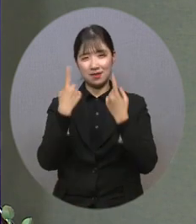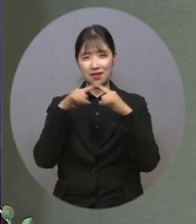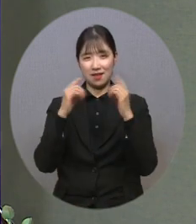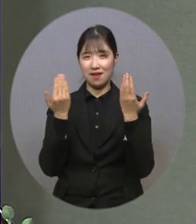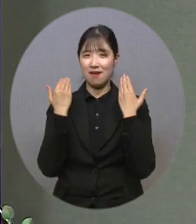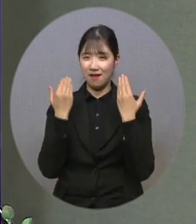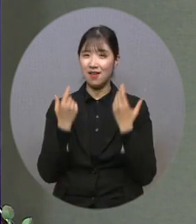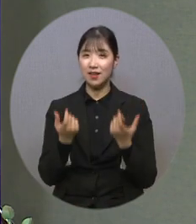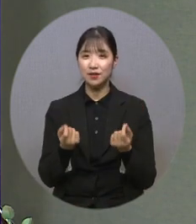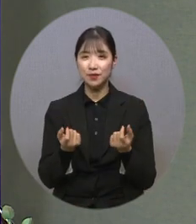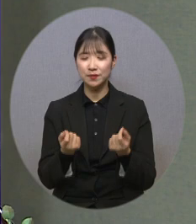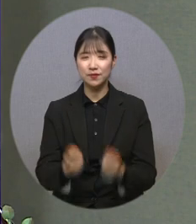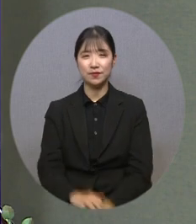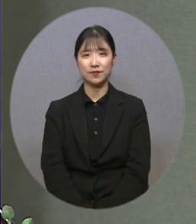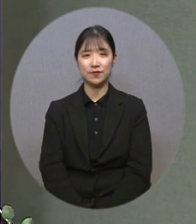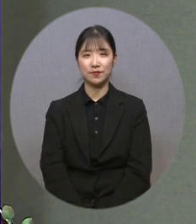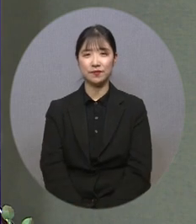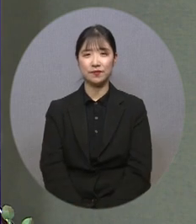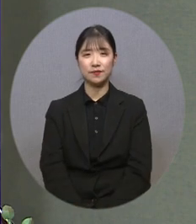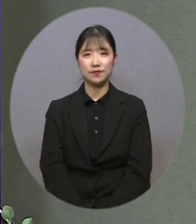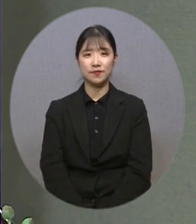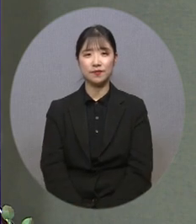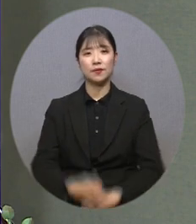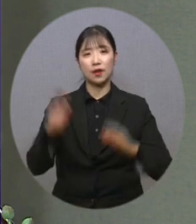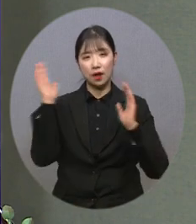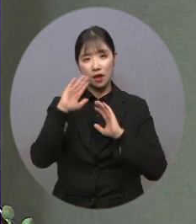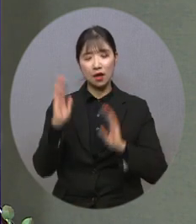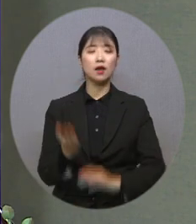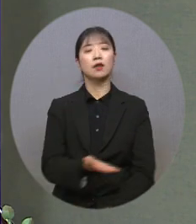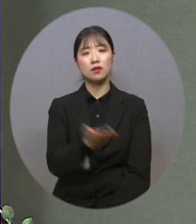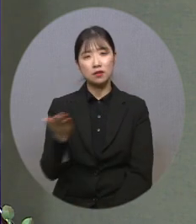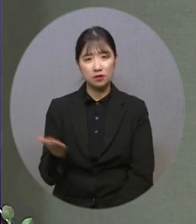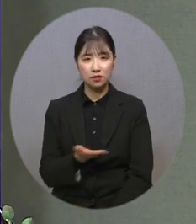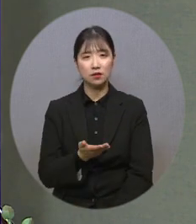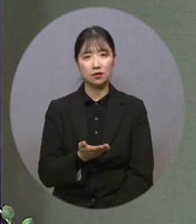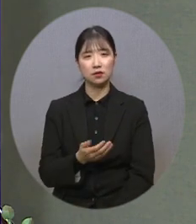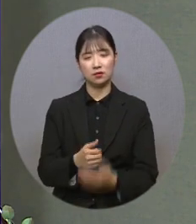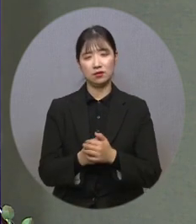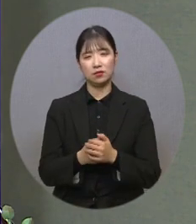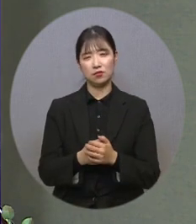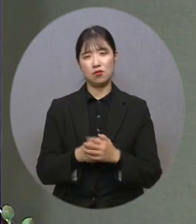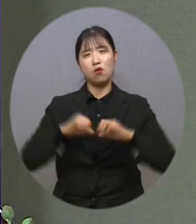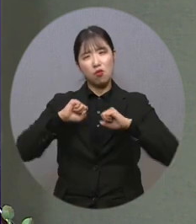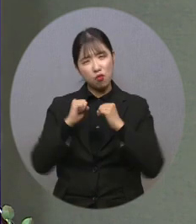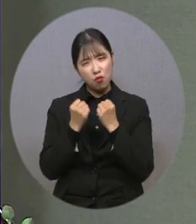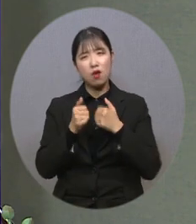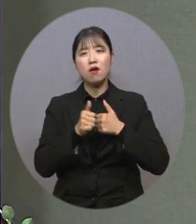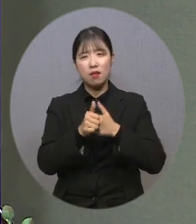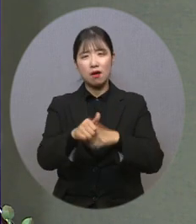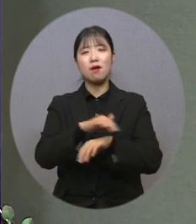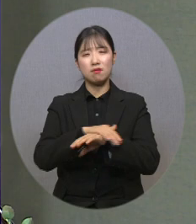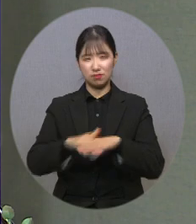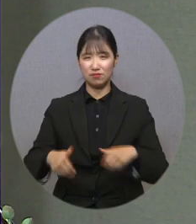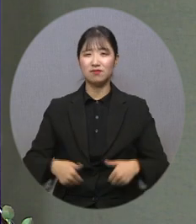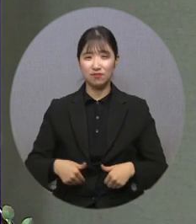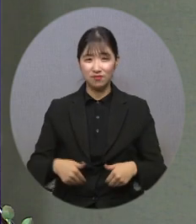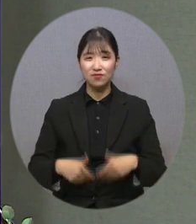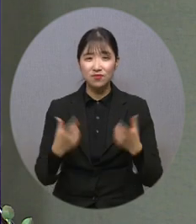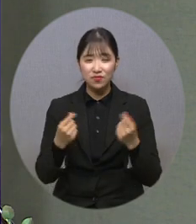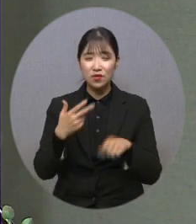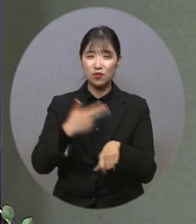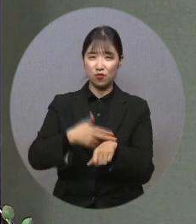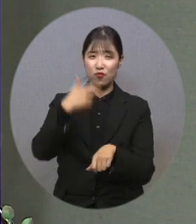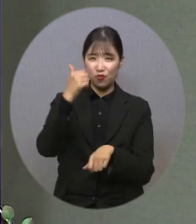그걸 말씀하시는 것 같은데 학생들이 이제 또 따라와야겠죠. 네. 교수님들의 그